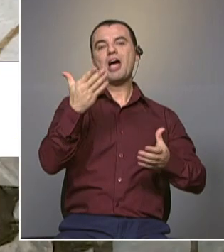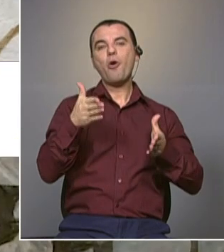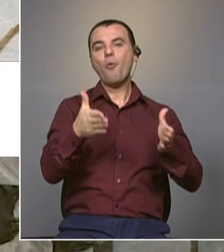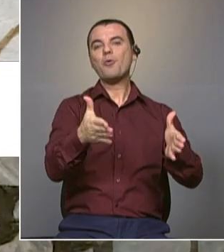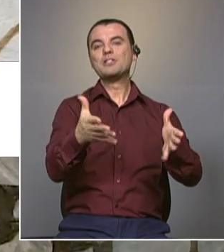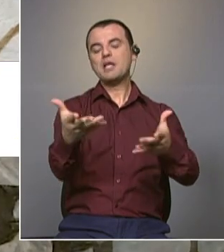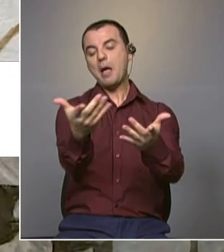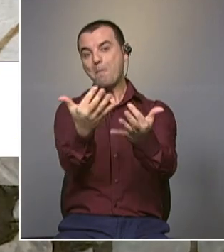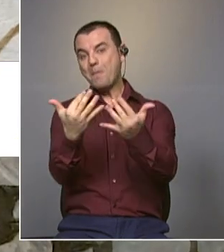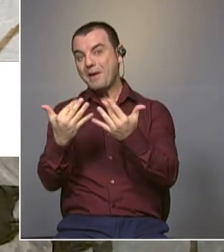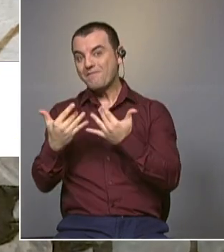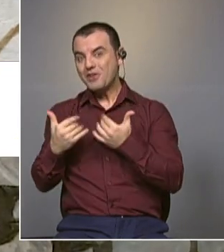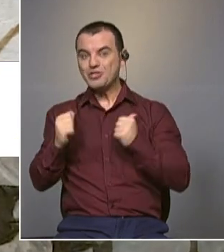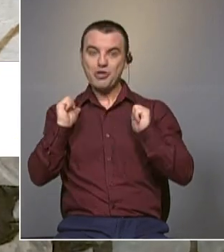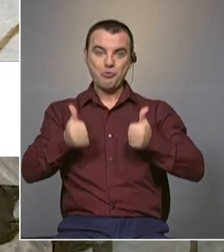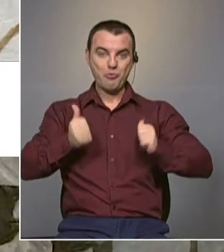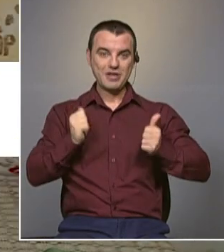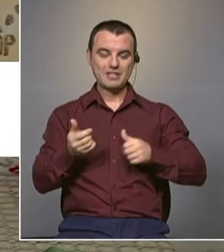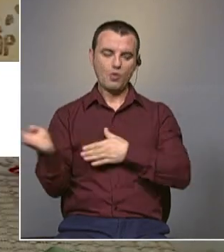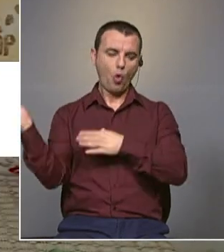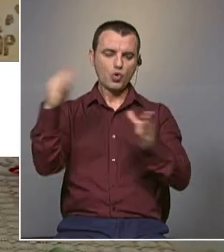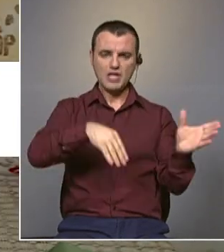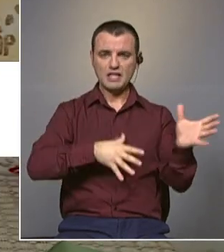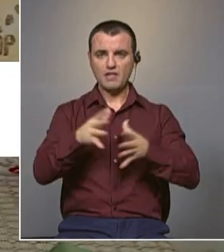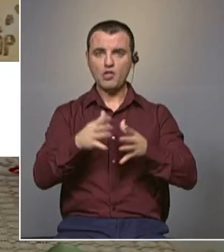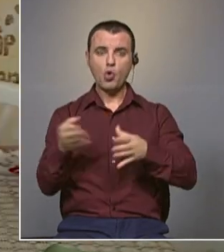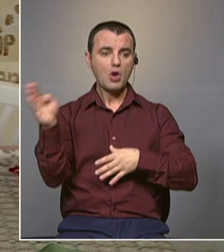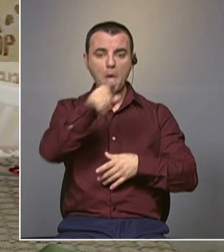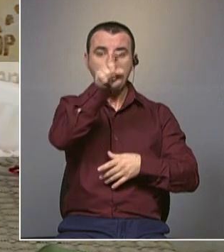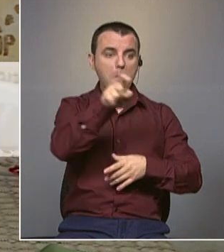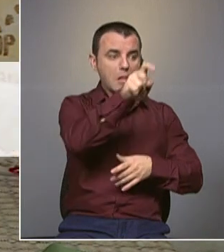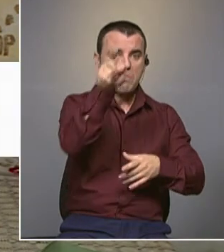хора, питат и ние пращаме снимки. Просто